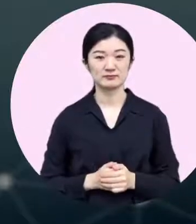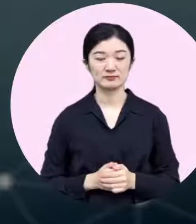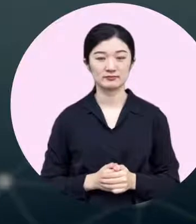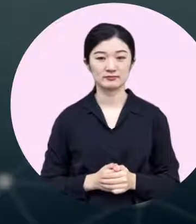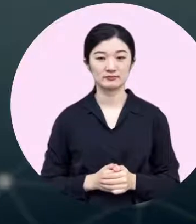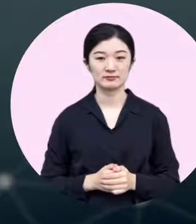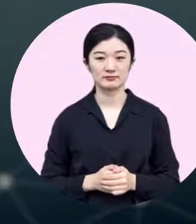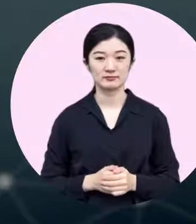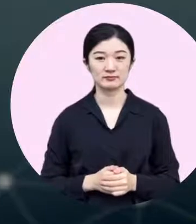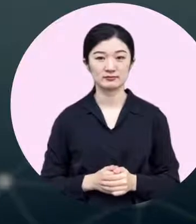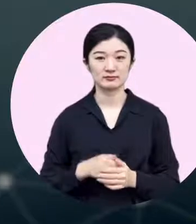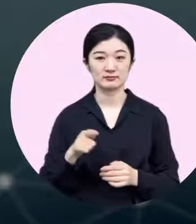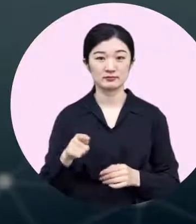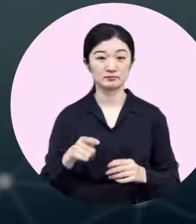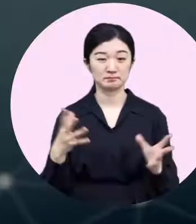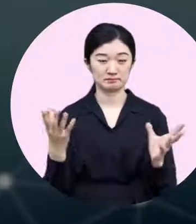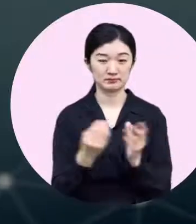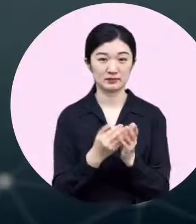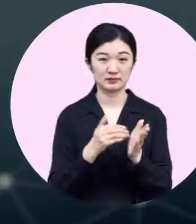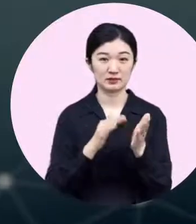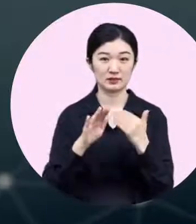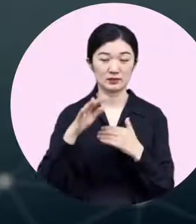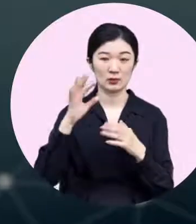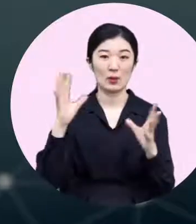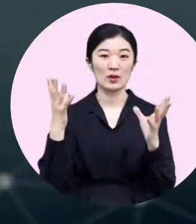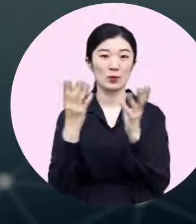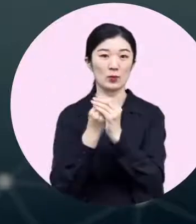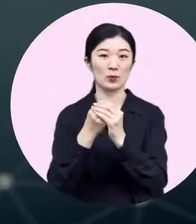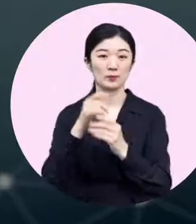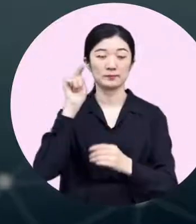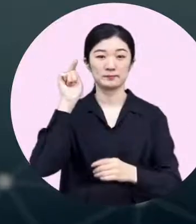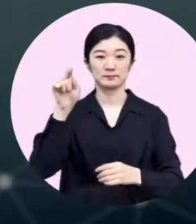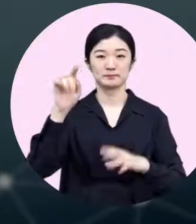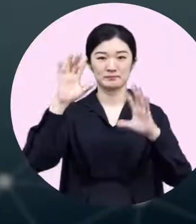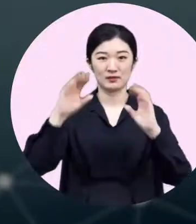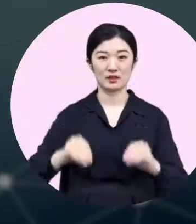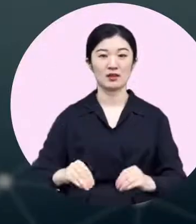설정이 끝나면 완료를 한번 눌러볼게요. 오른쪽 상단.